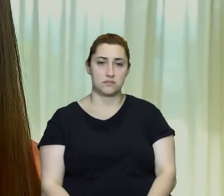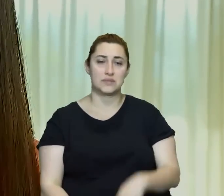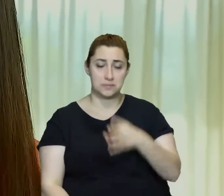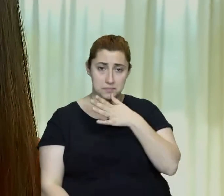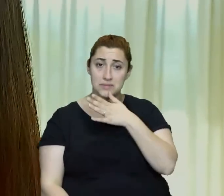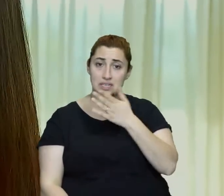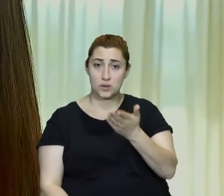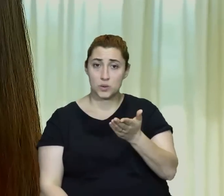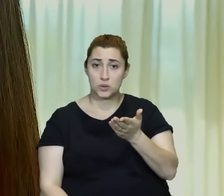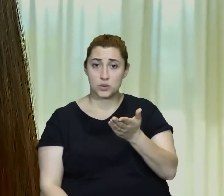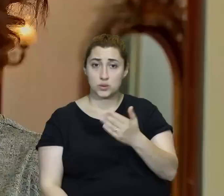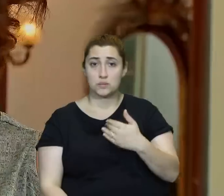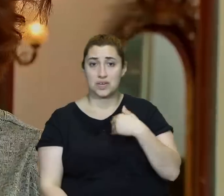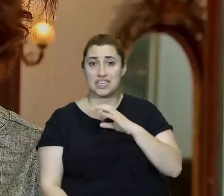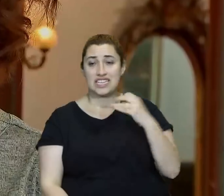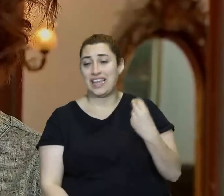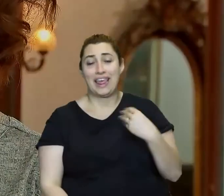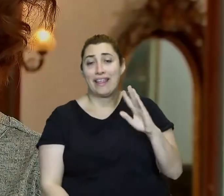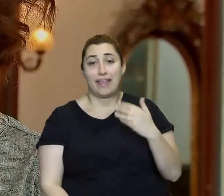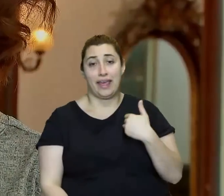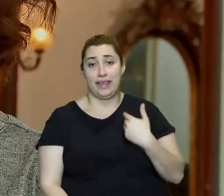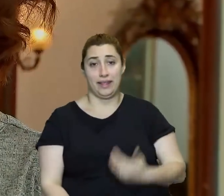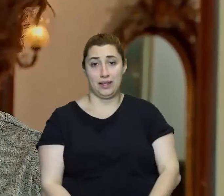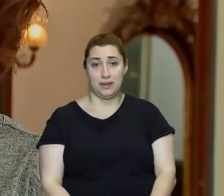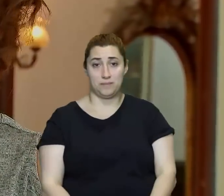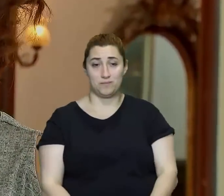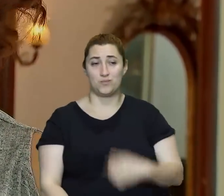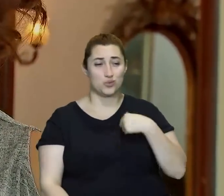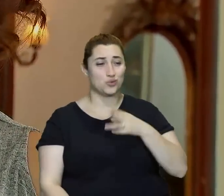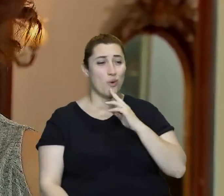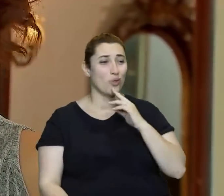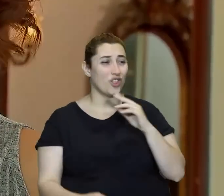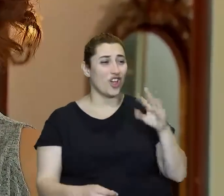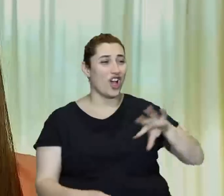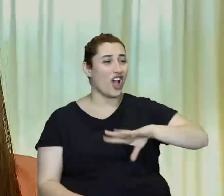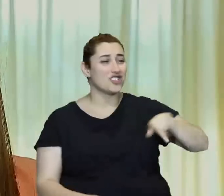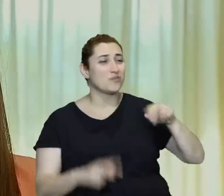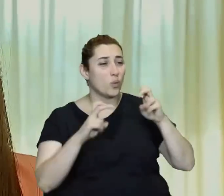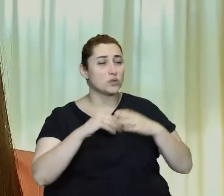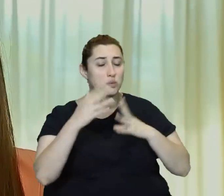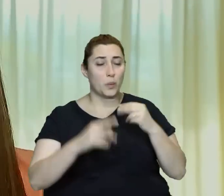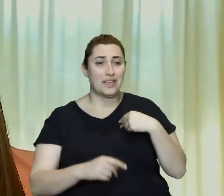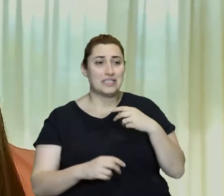Ama biliyorsun, ben de hiç iyi değilim Zehra. Son yaşadıklarımdan sonra çok tedirginim.